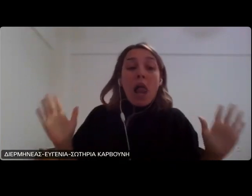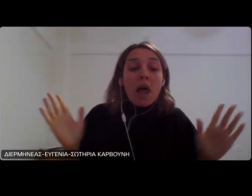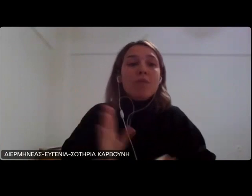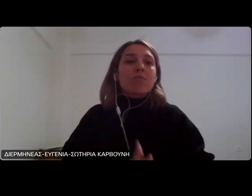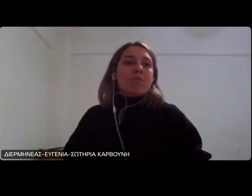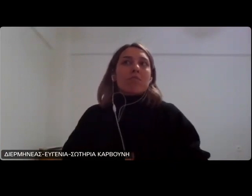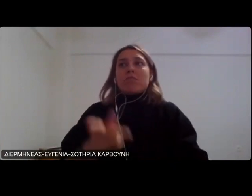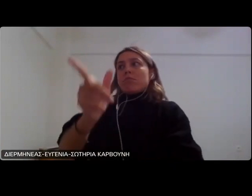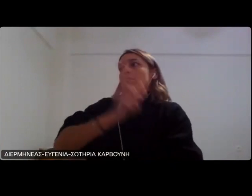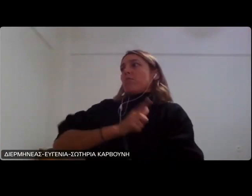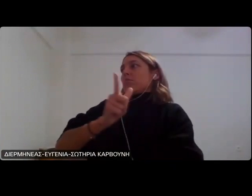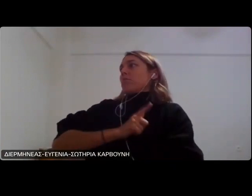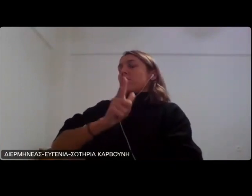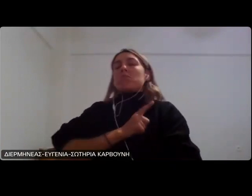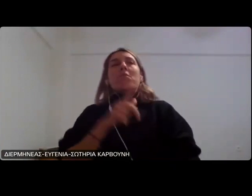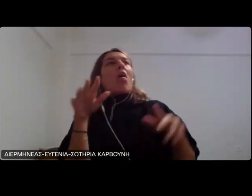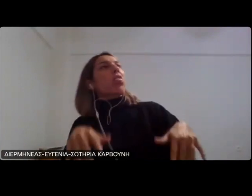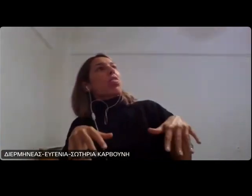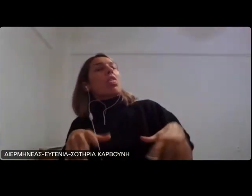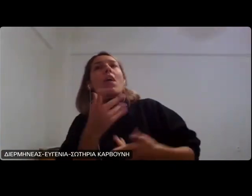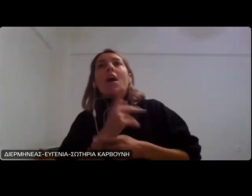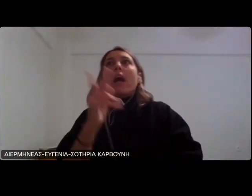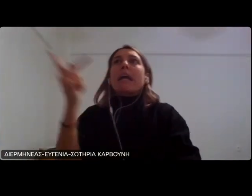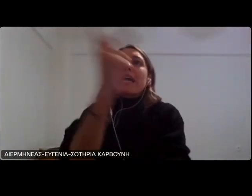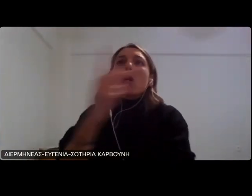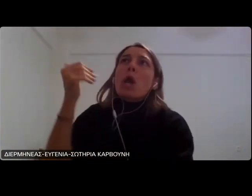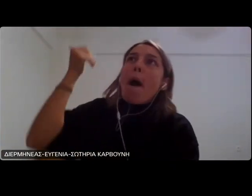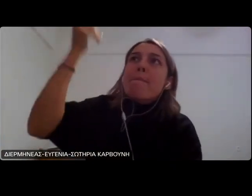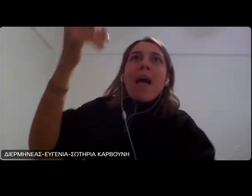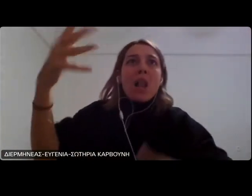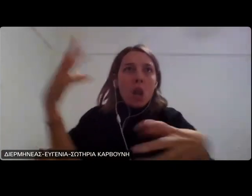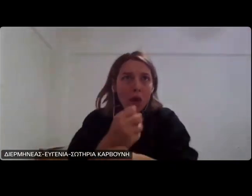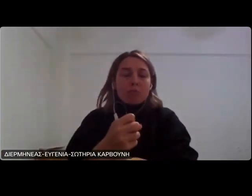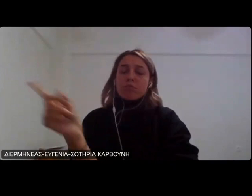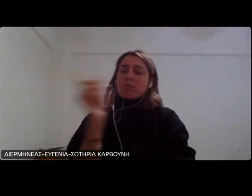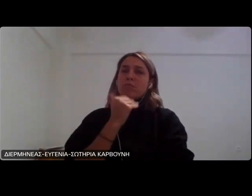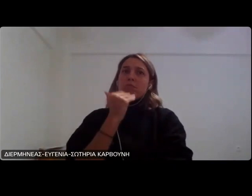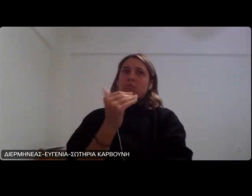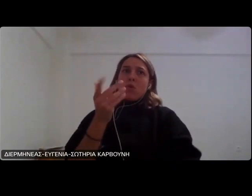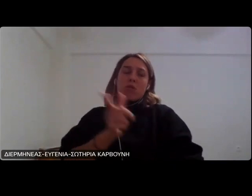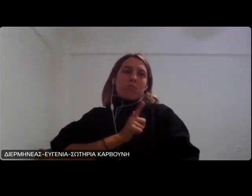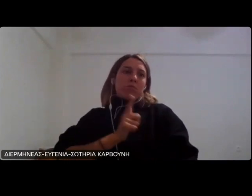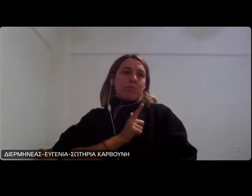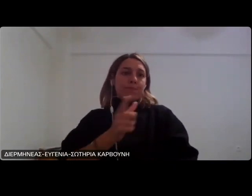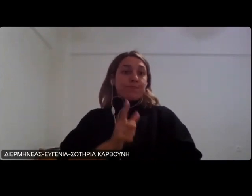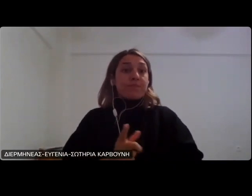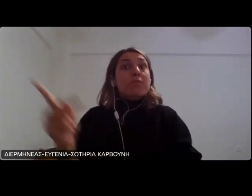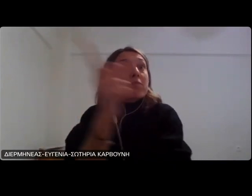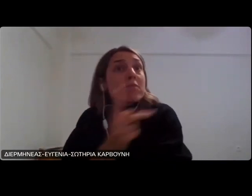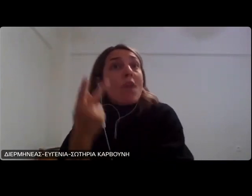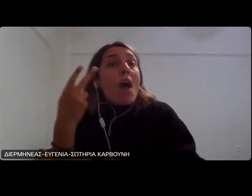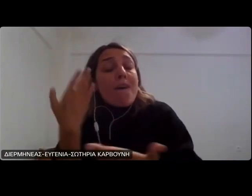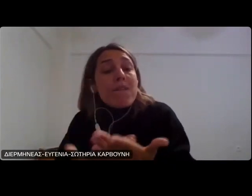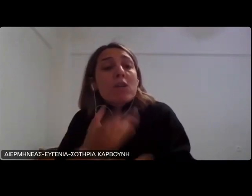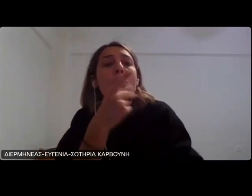αδρανείς περιμένοντας μια κοινωνία του μέλλοντος. Η εμπειρία έχει δείξει πως αν και η διαδικασία αλλαγής είναι